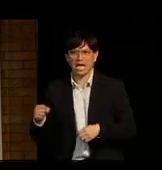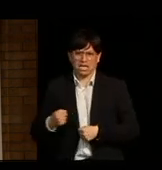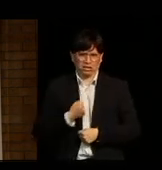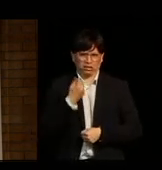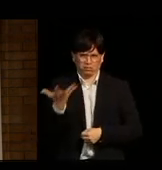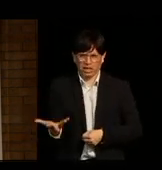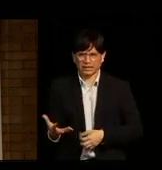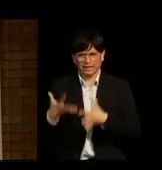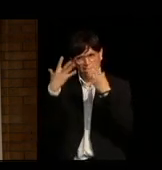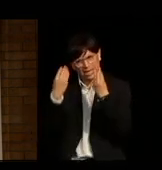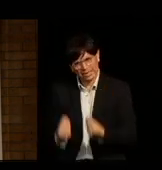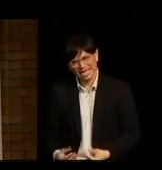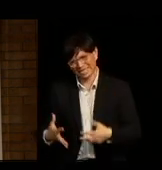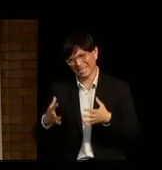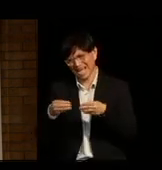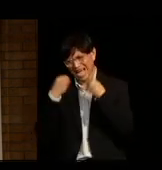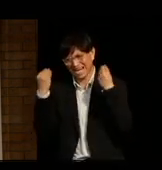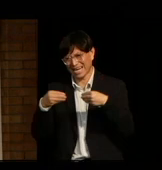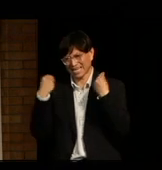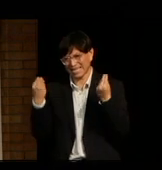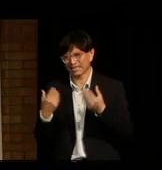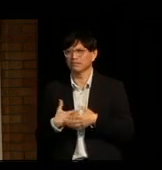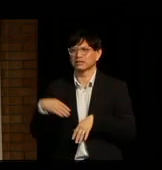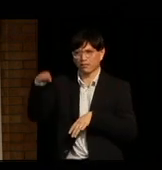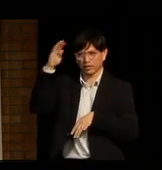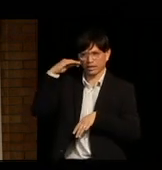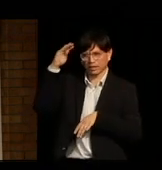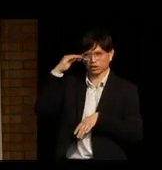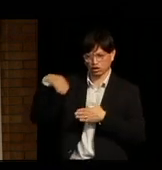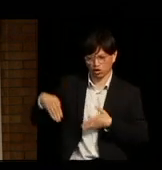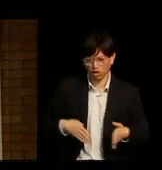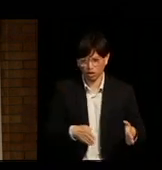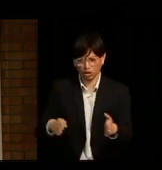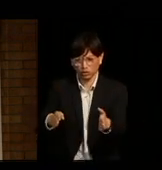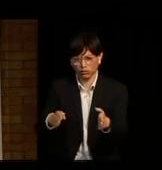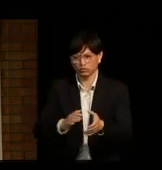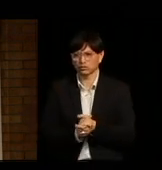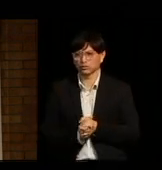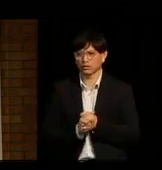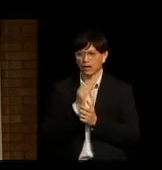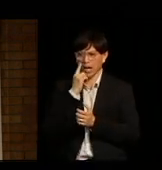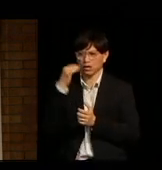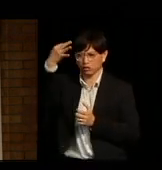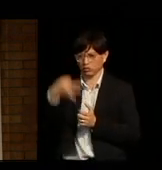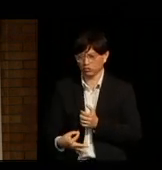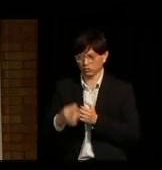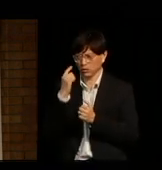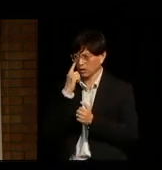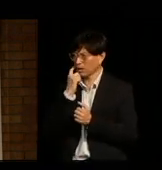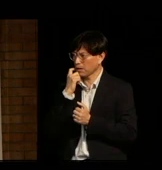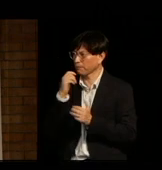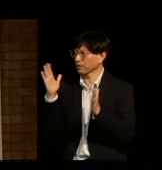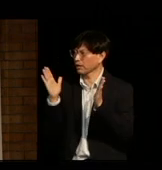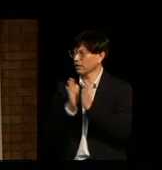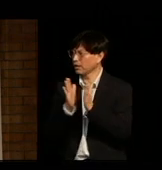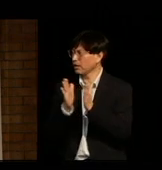dà anche tanta allegria perché sento che stiamo nella direzione giusta cioè stiamo intraprendendo Il cammino giusto e la chiesa